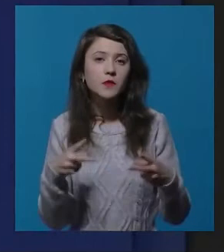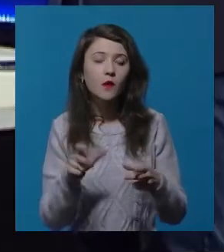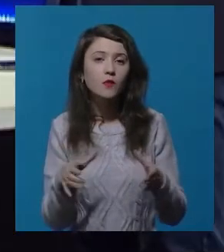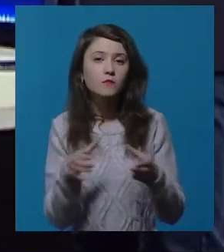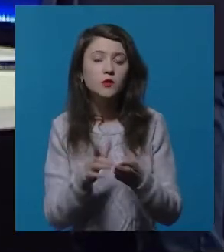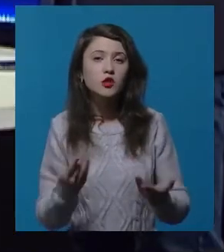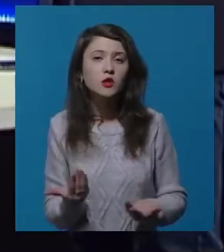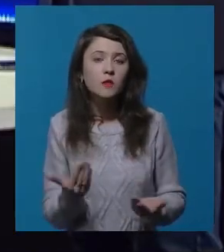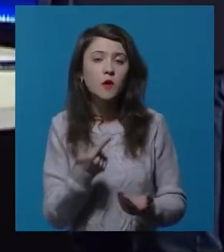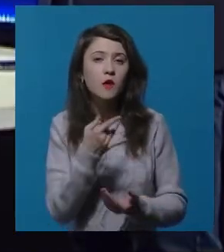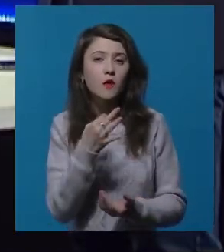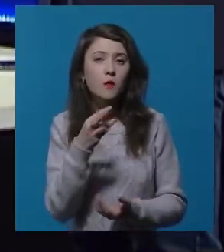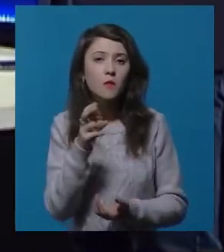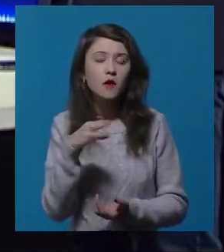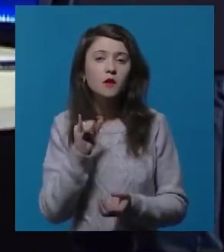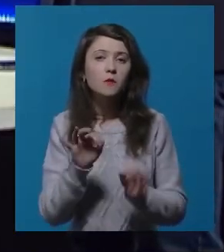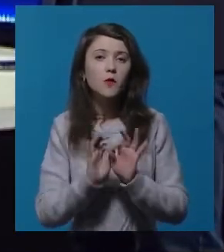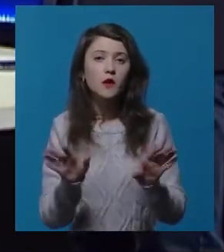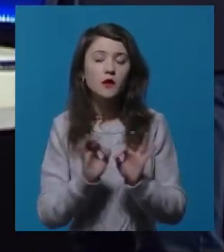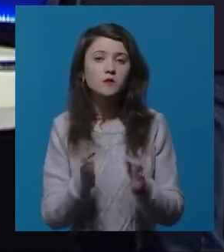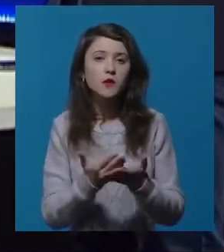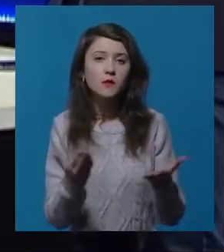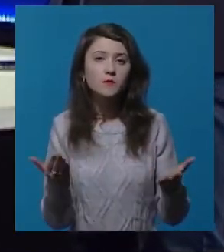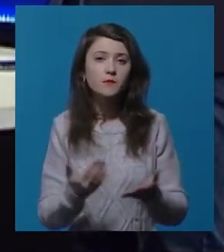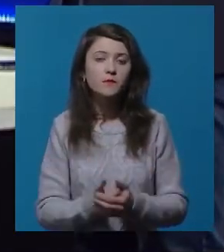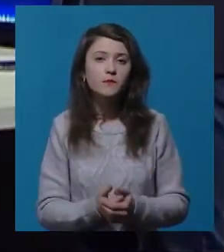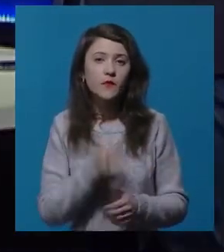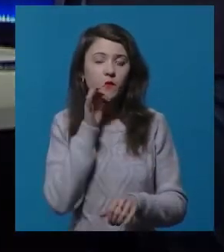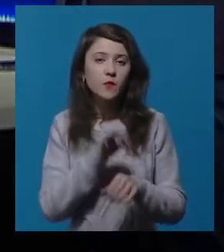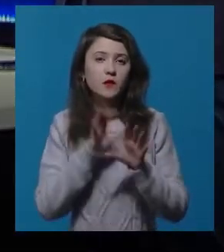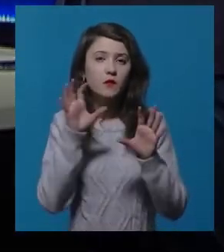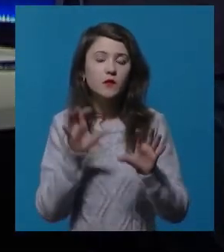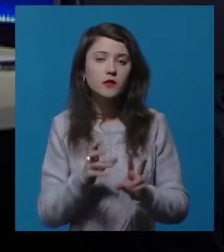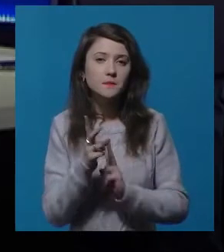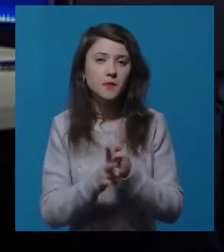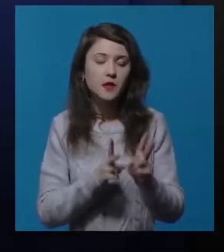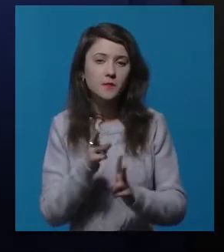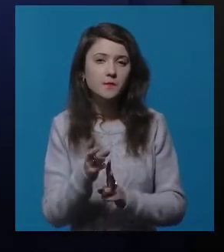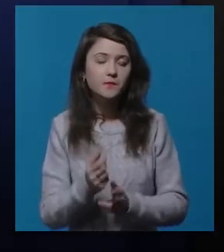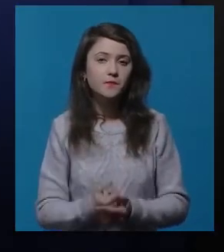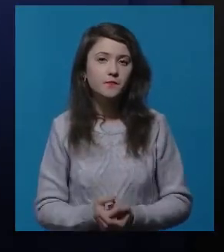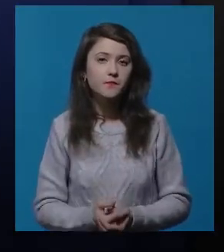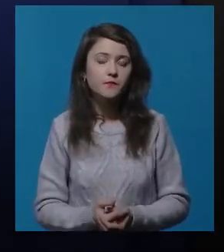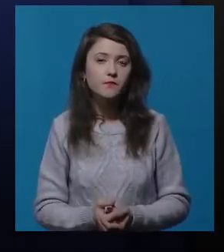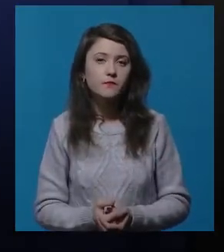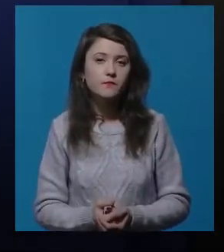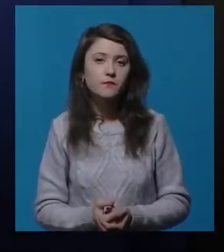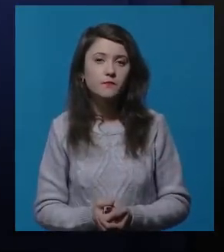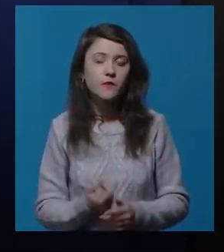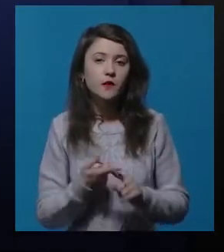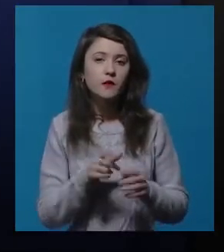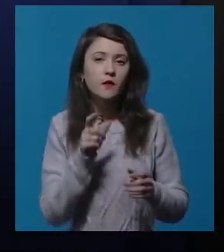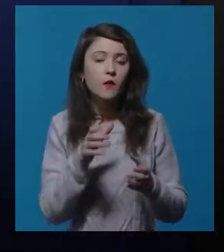громади, і пояснюємо їм відповідні законодавчі зміни. Дистанційні пункти – це пункти,